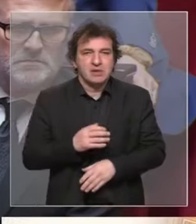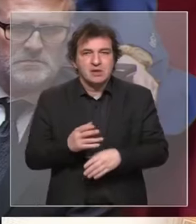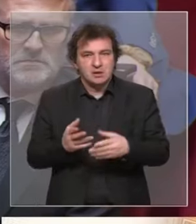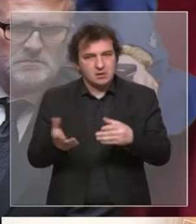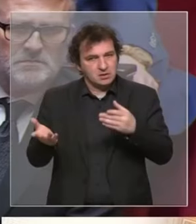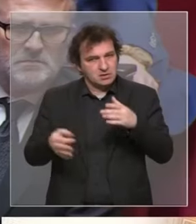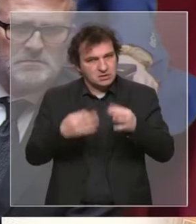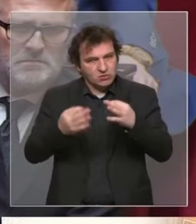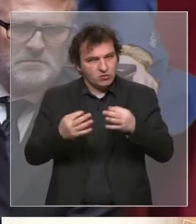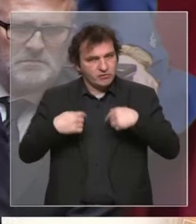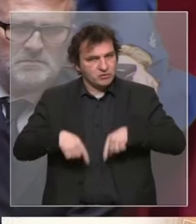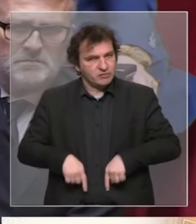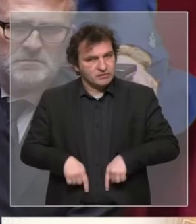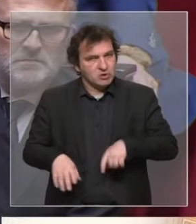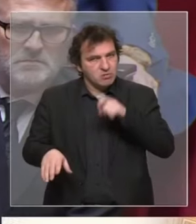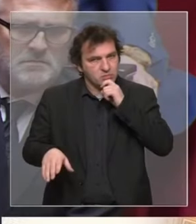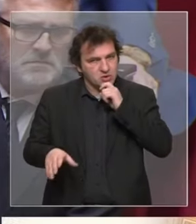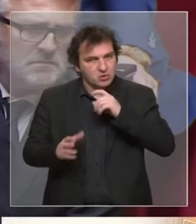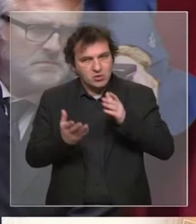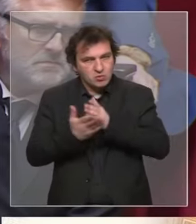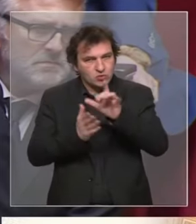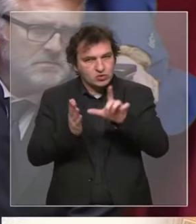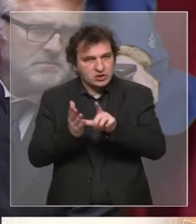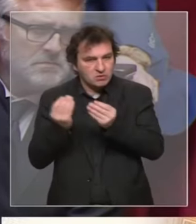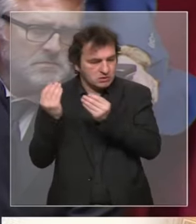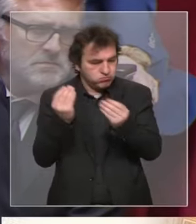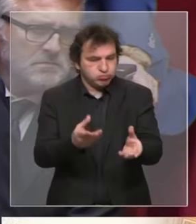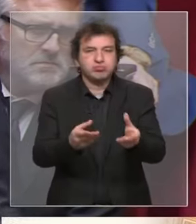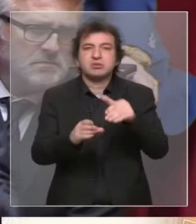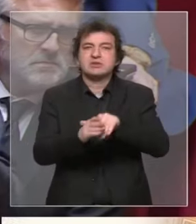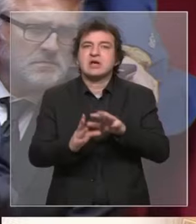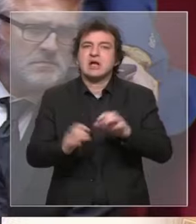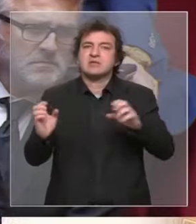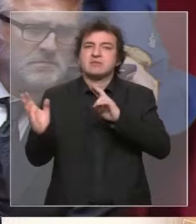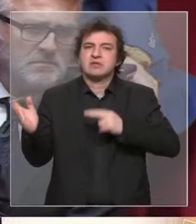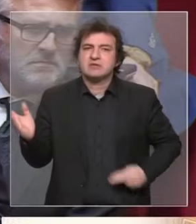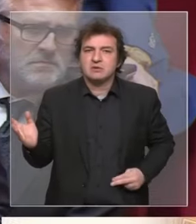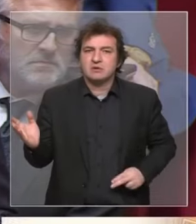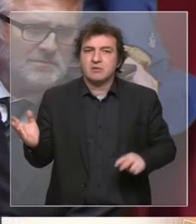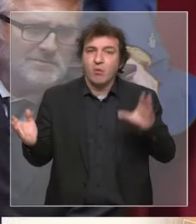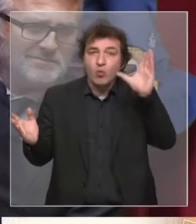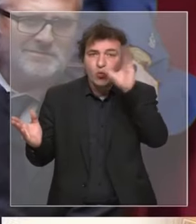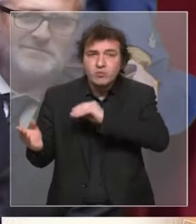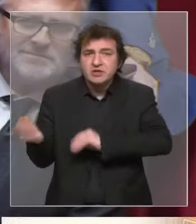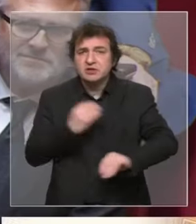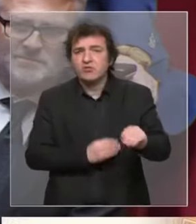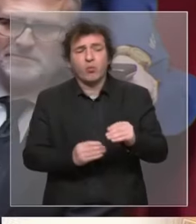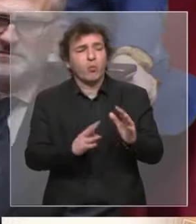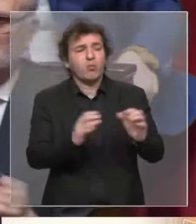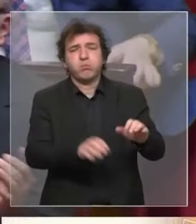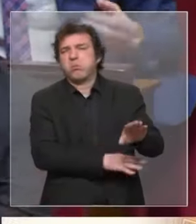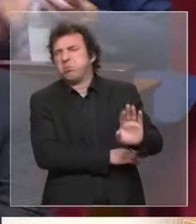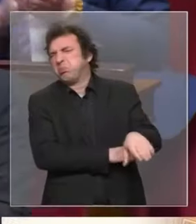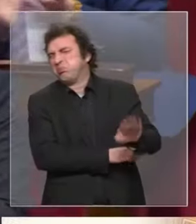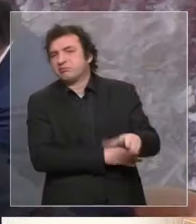pas, comme c'est l'usage, déposé le projet de loi à l'Assemblée nationale. Est-ce un oubli ou le mépris du Parlement ?